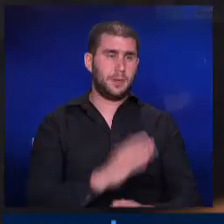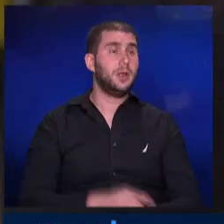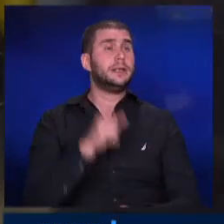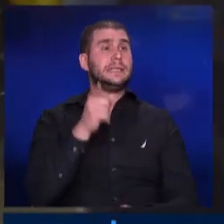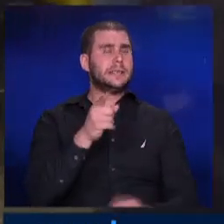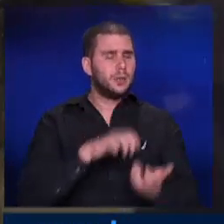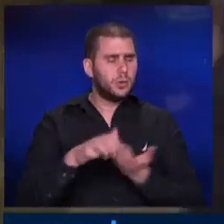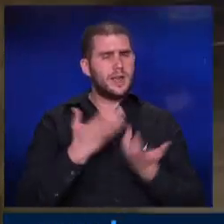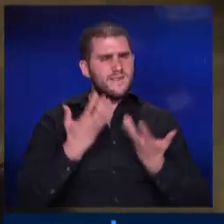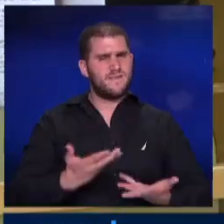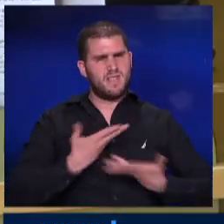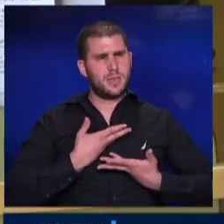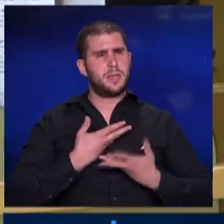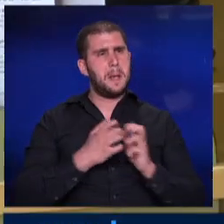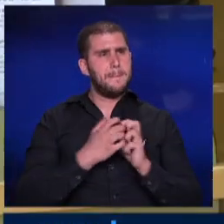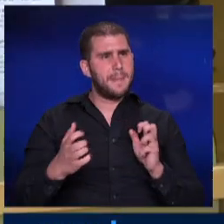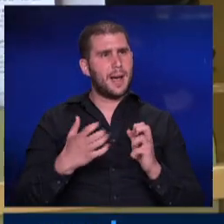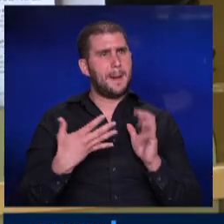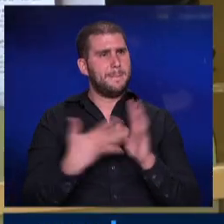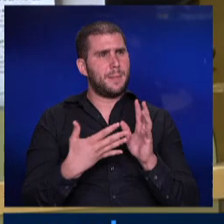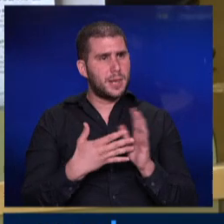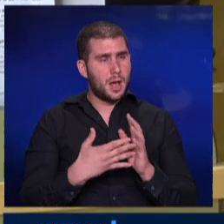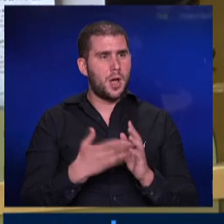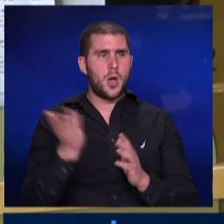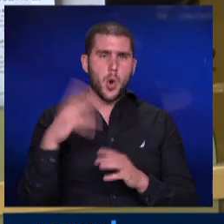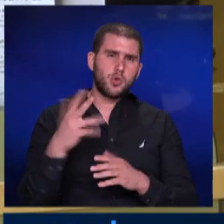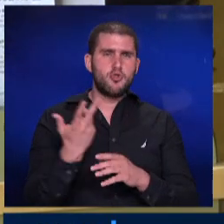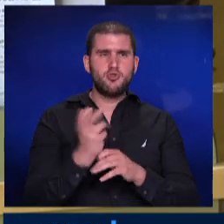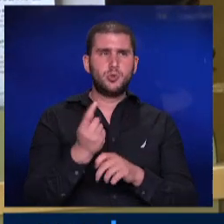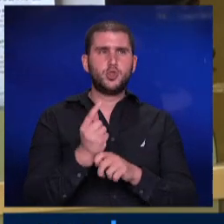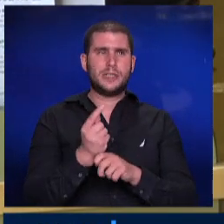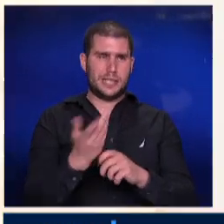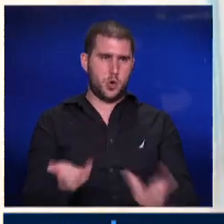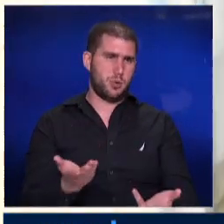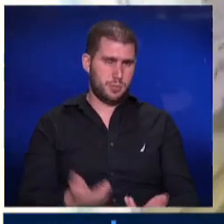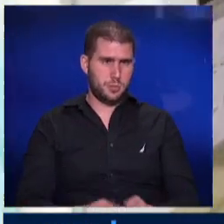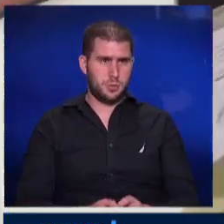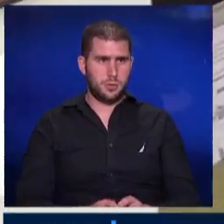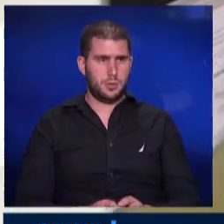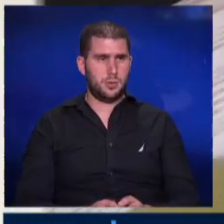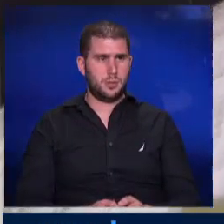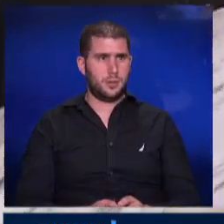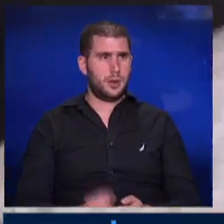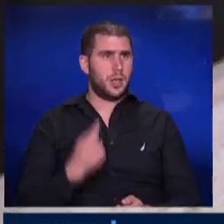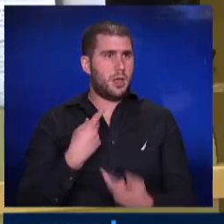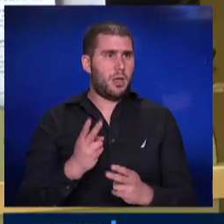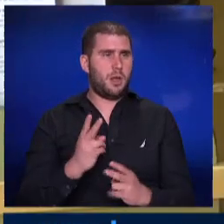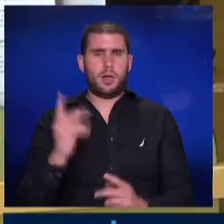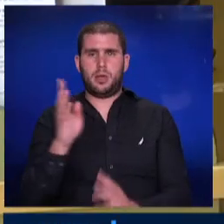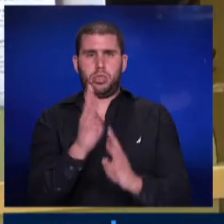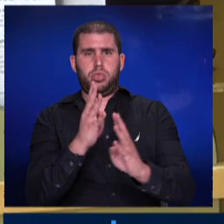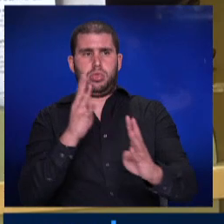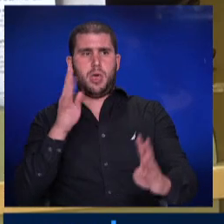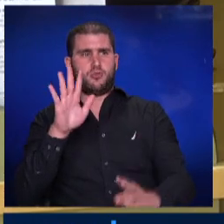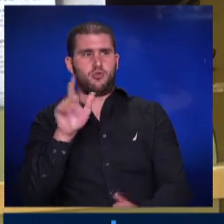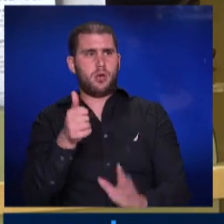מסרבל, זה מכביד, זה גם מעריך את תהליך הבדיקה, אמנם בעוד כ-30 שניות, ואני לא יכולה להעמיד פה